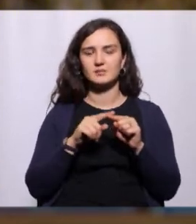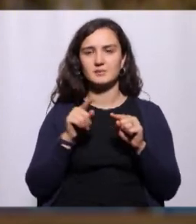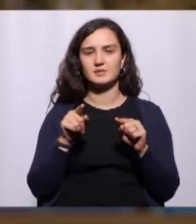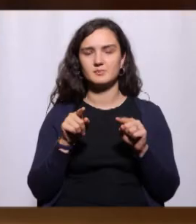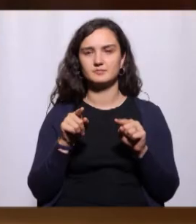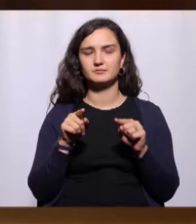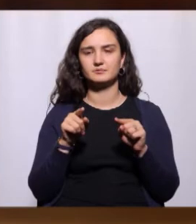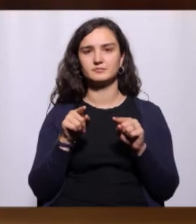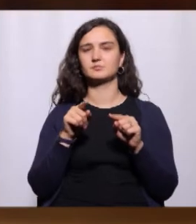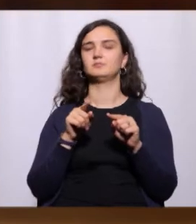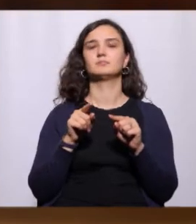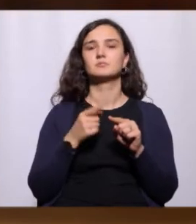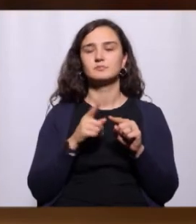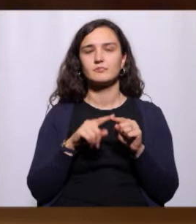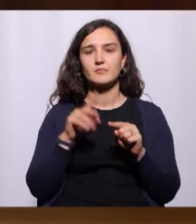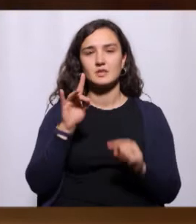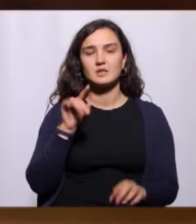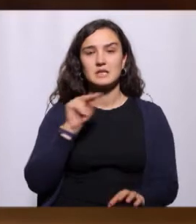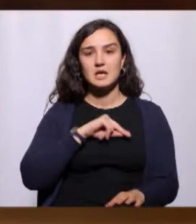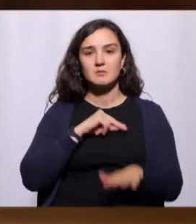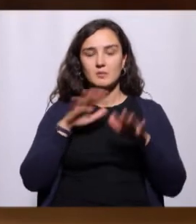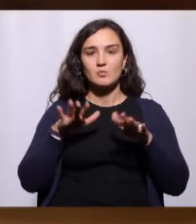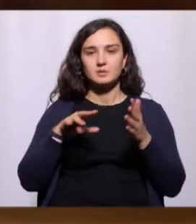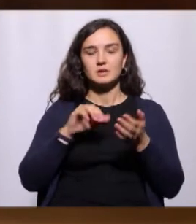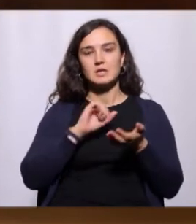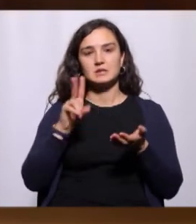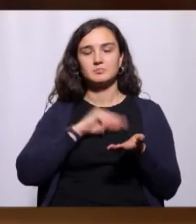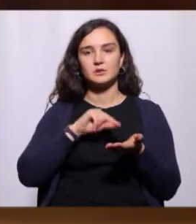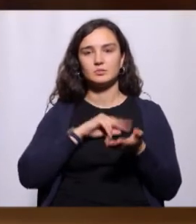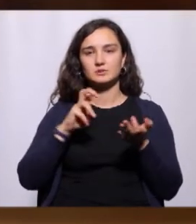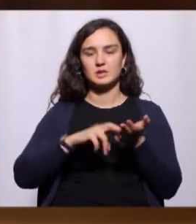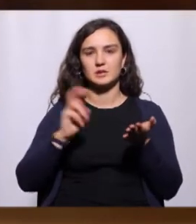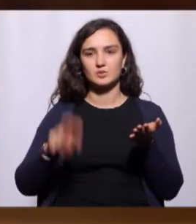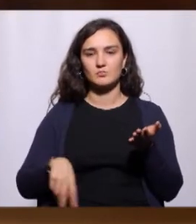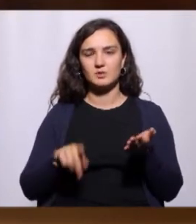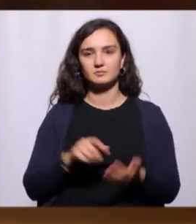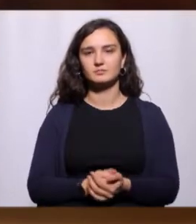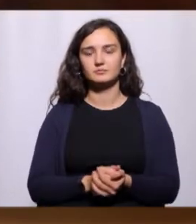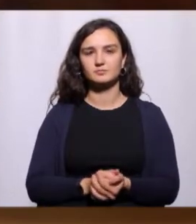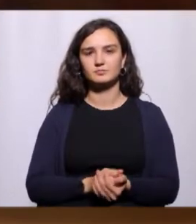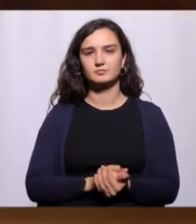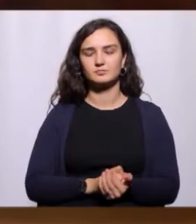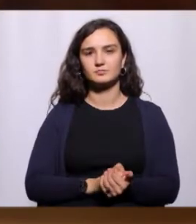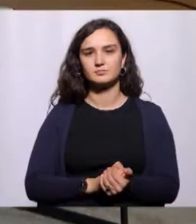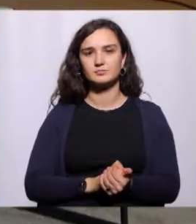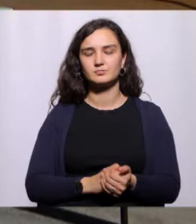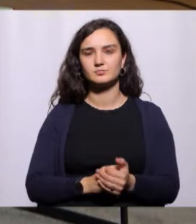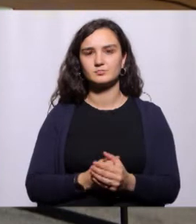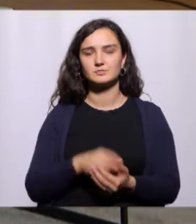your life. Retire, თანამდებობიდან ან სამსახურიდან გადადგომა.